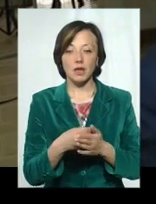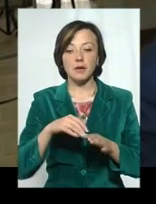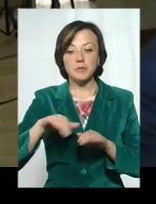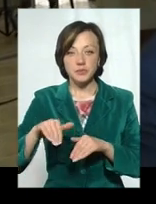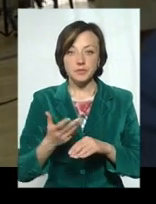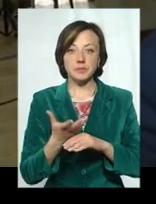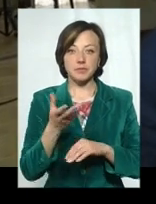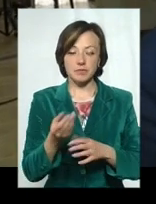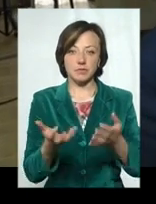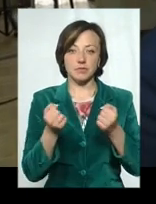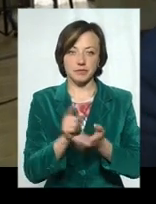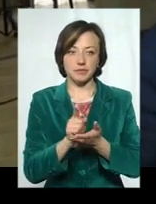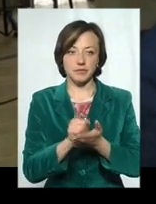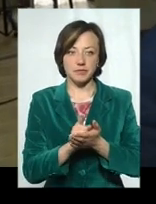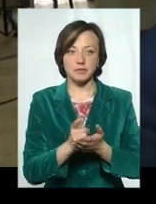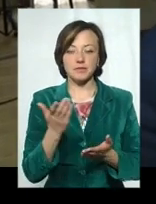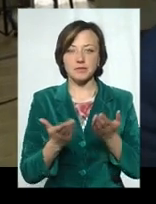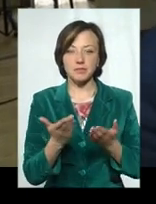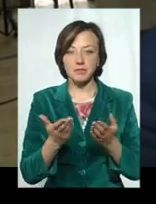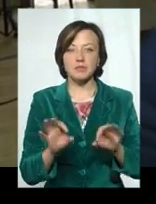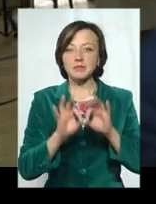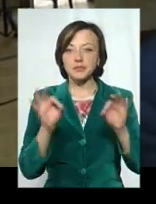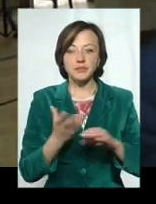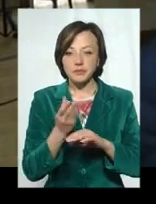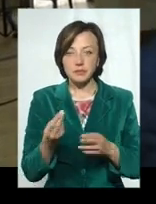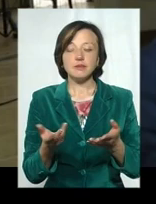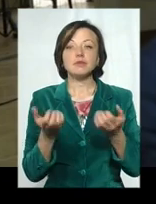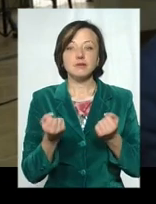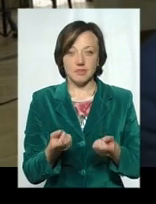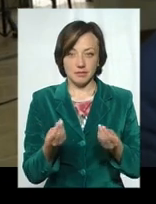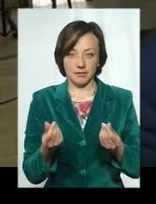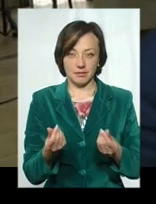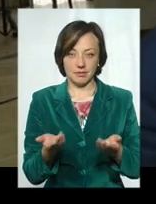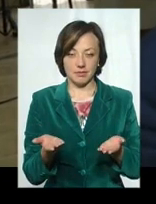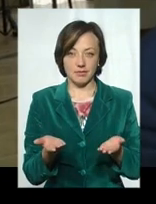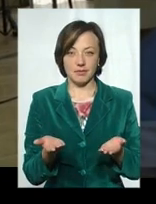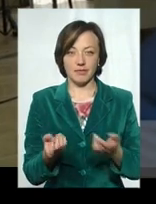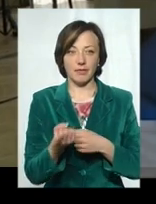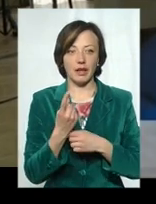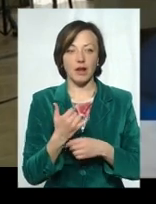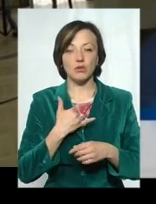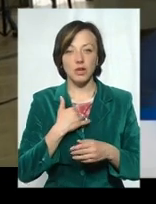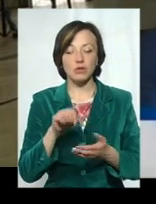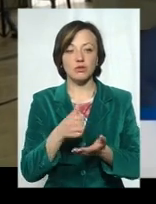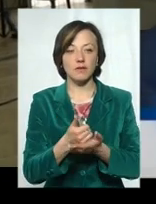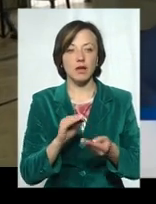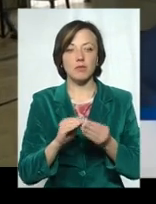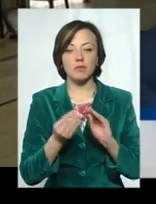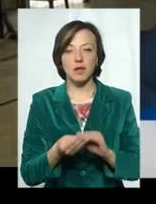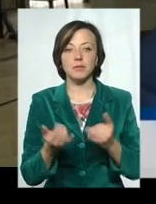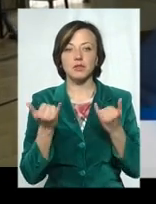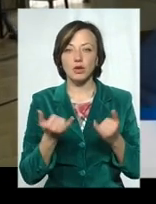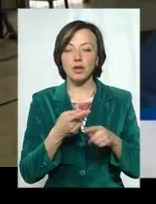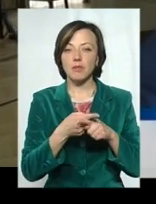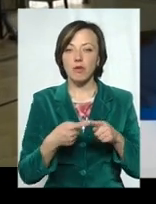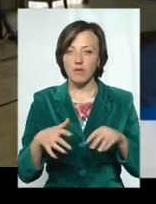потім ти будеш отримувати пенсію. Ну, якщо ти тут нічого не платиш, як ти можеш отримати пенсію? А в нас сьогодні ось в цьому основна проблема, що сьогодні